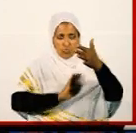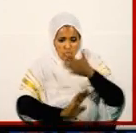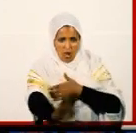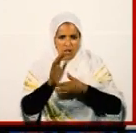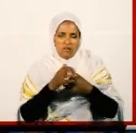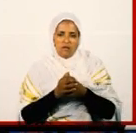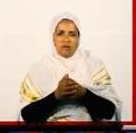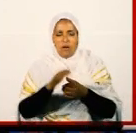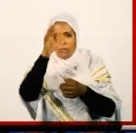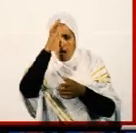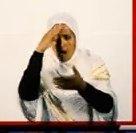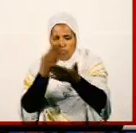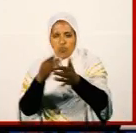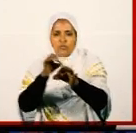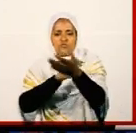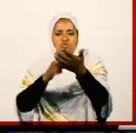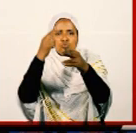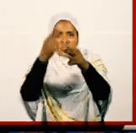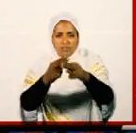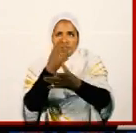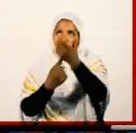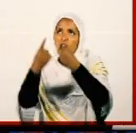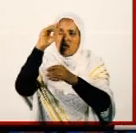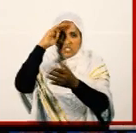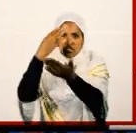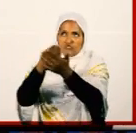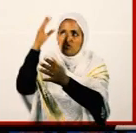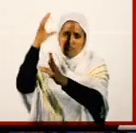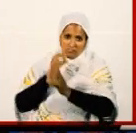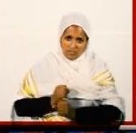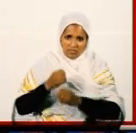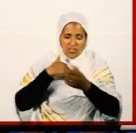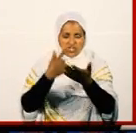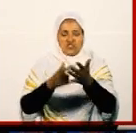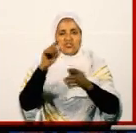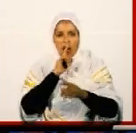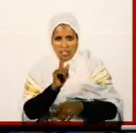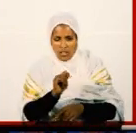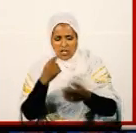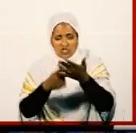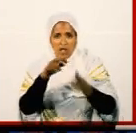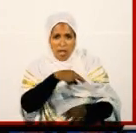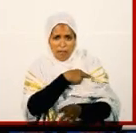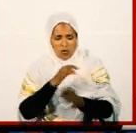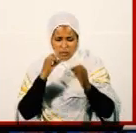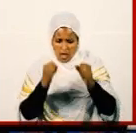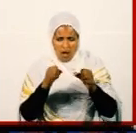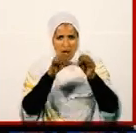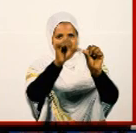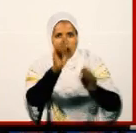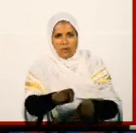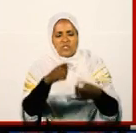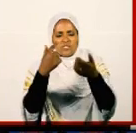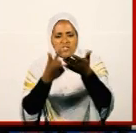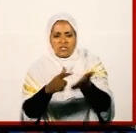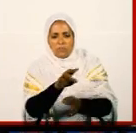ስላሴ ተወልዳችሁ በአብ በወልድ በመንፈስ ቅዱስም የስላሴ ልጅነትን የተቀበላችሁባት ይቺ ናት። ይቺን ሃይማኖታችሁን